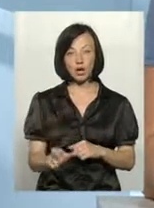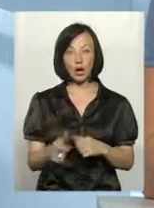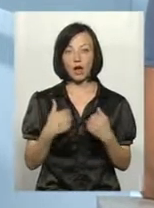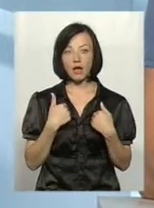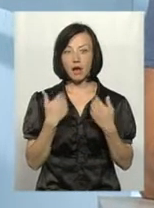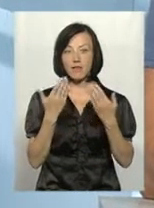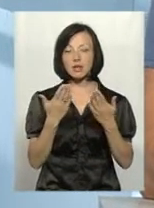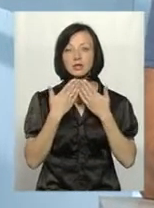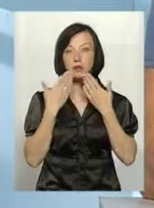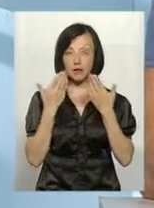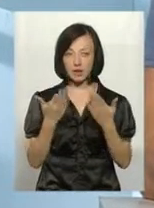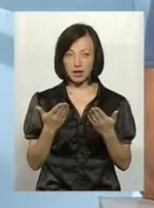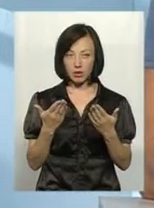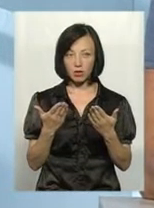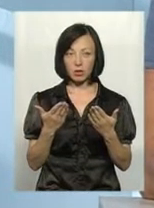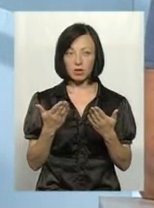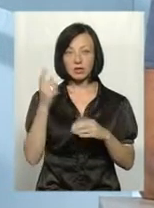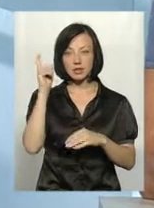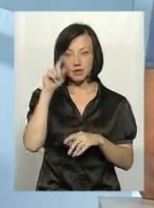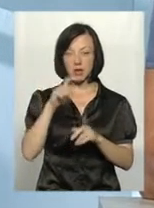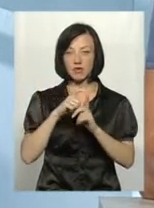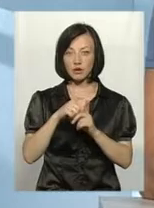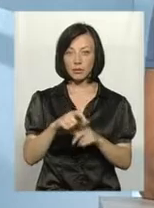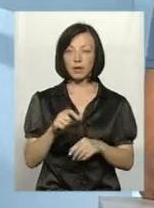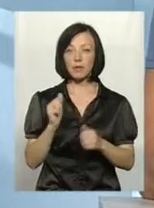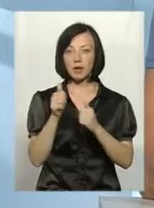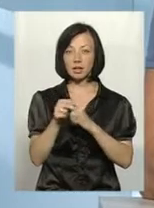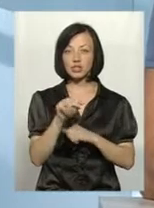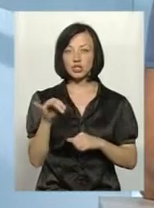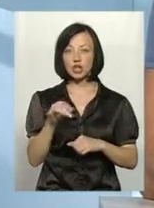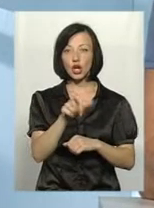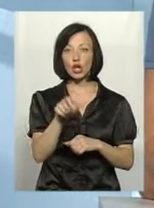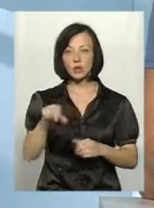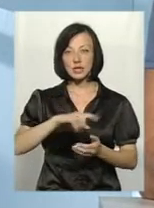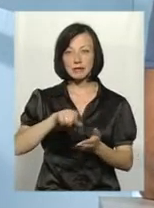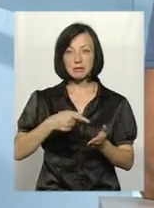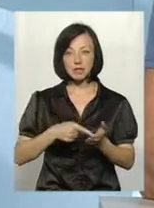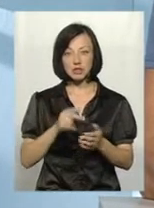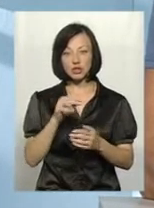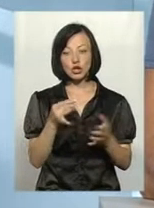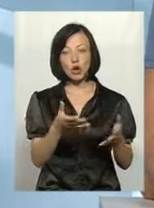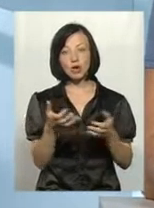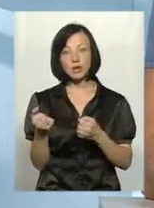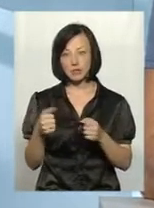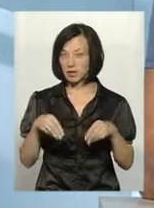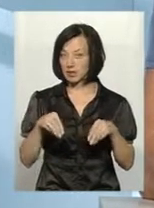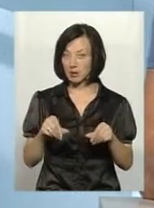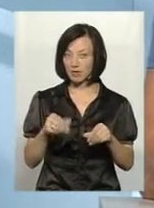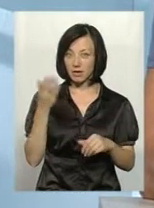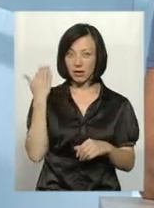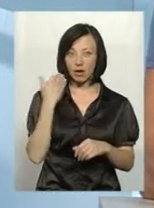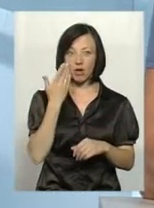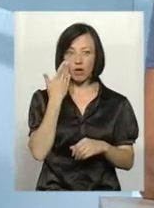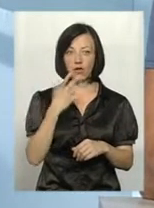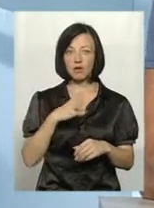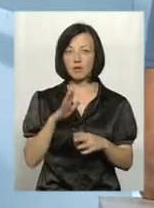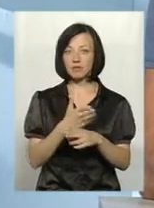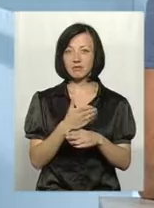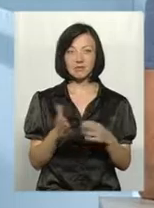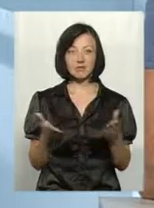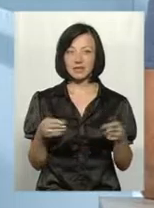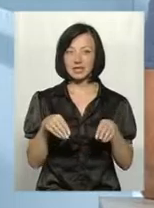вас запитаю і знаю відповідь наперед. Скажіть, будь ласка, чи люди з міста, міщани, чи вони отримали землю свого часу, коли йшло розпаювання?